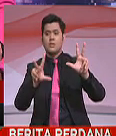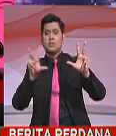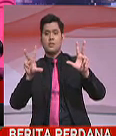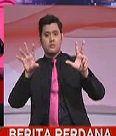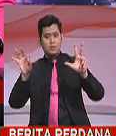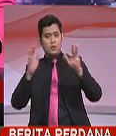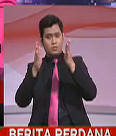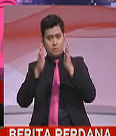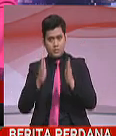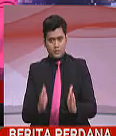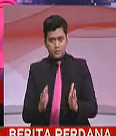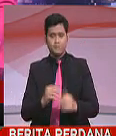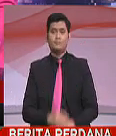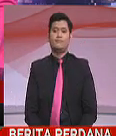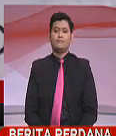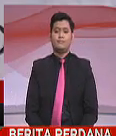33,339 kes.